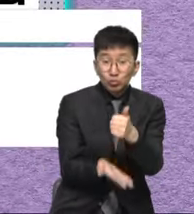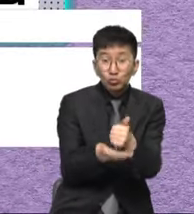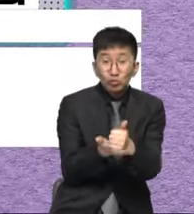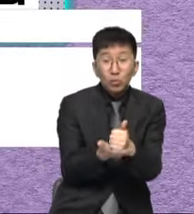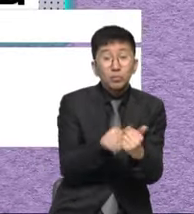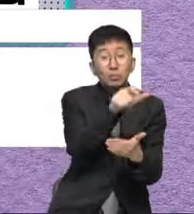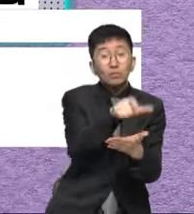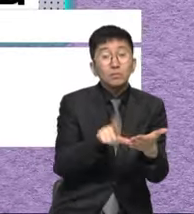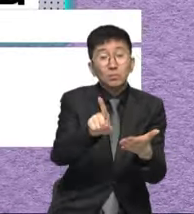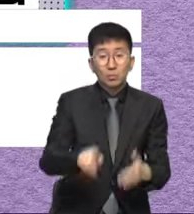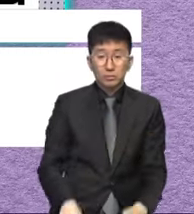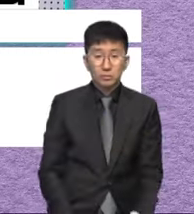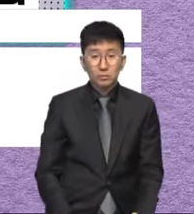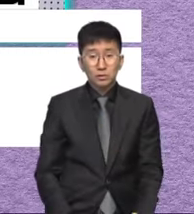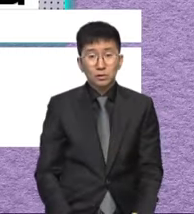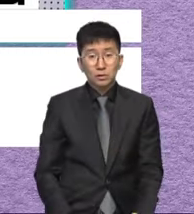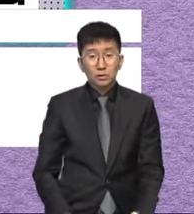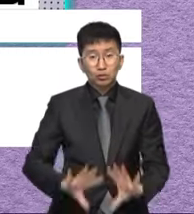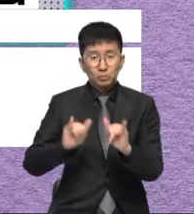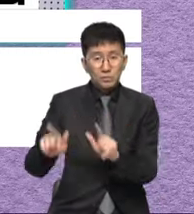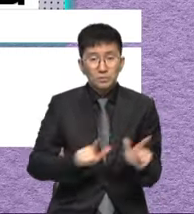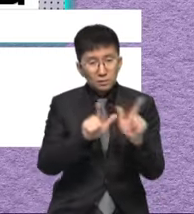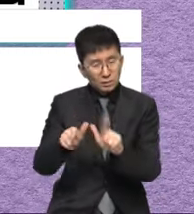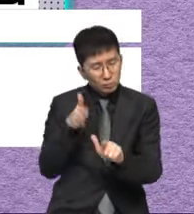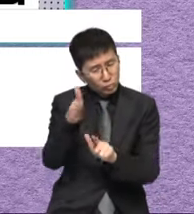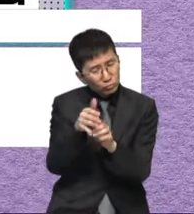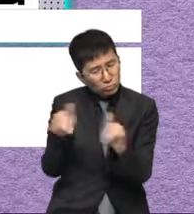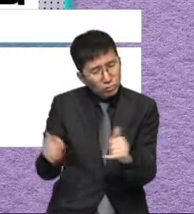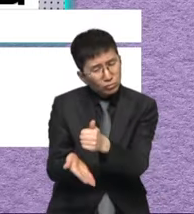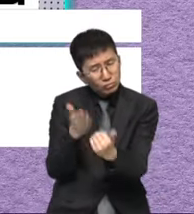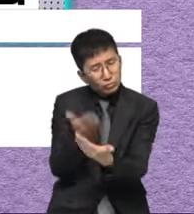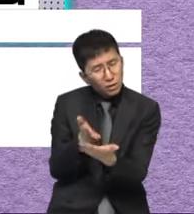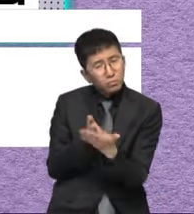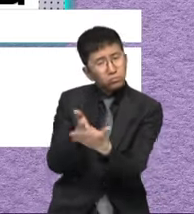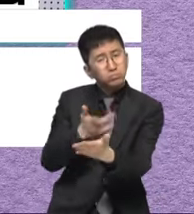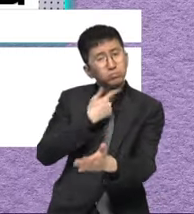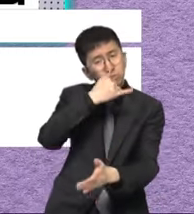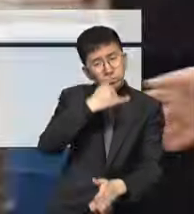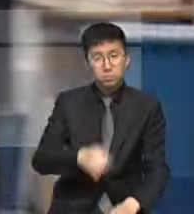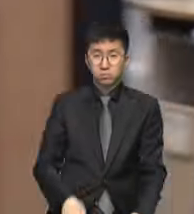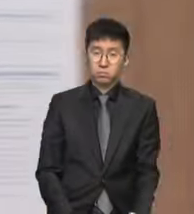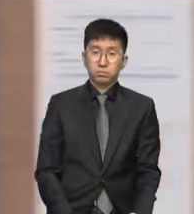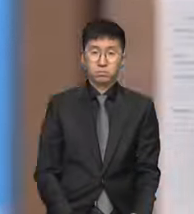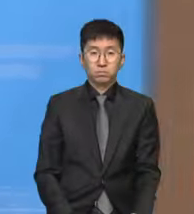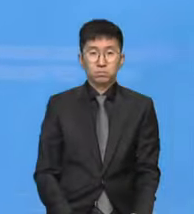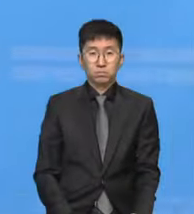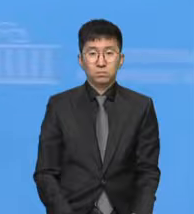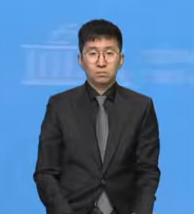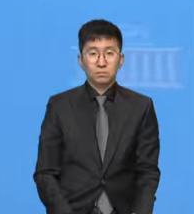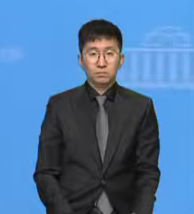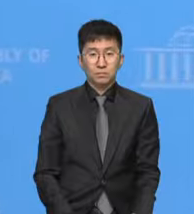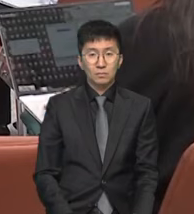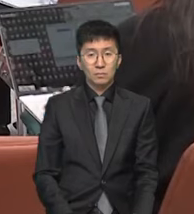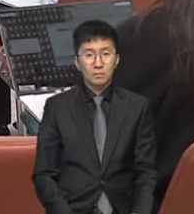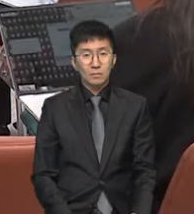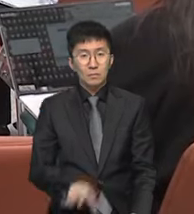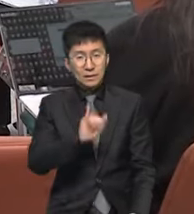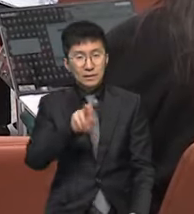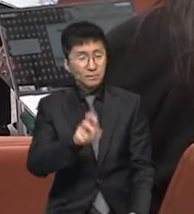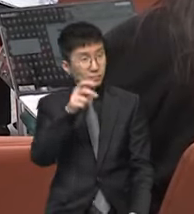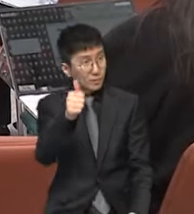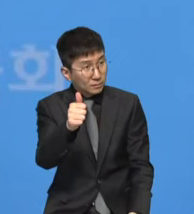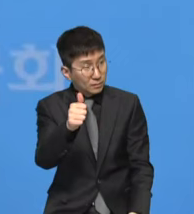후보로 민생 전문가를 추천해 달라 이런 요청을 한 걸로 알고 있고요. 예. 시민사회 측은 아직 임 전 소장에